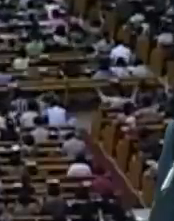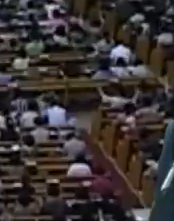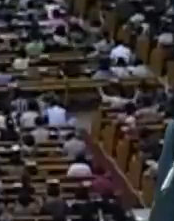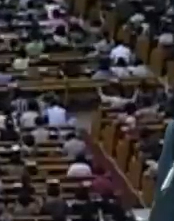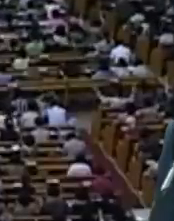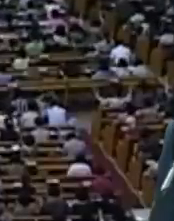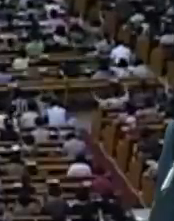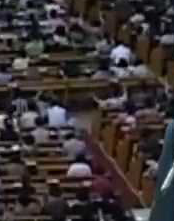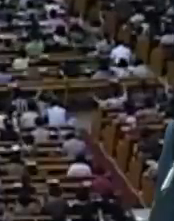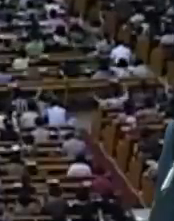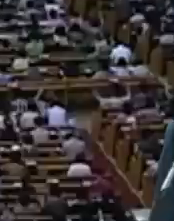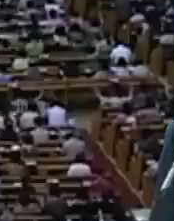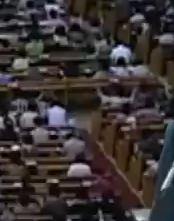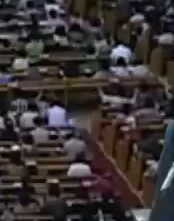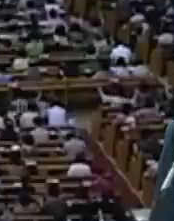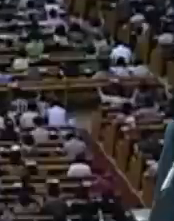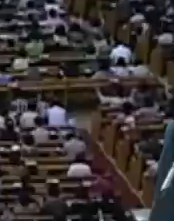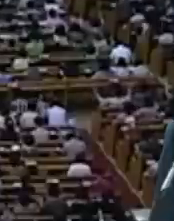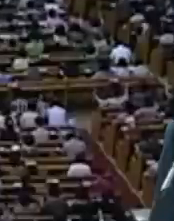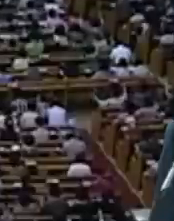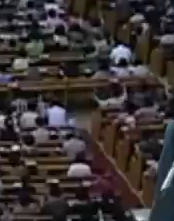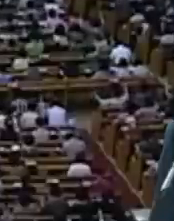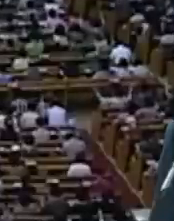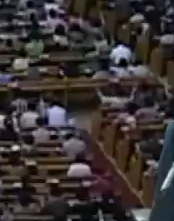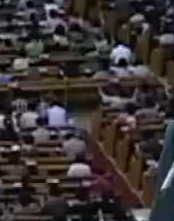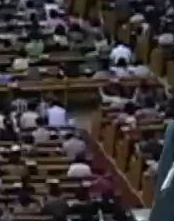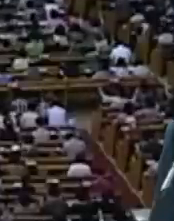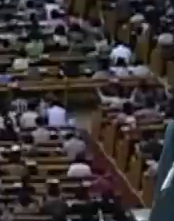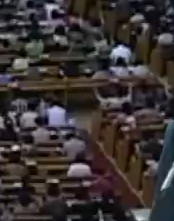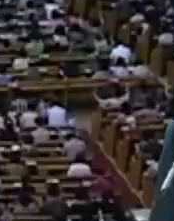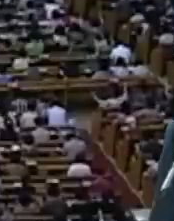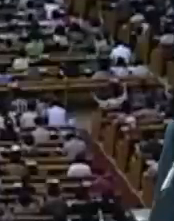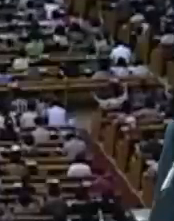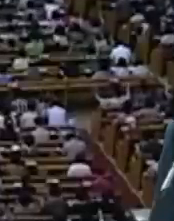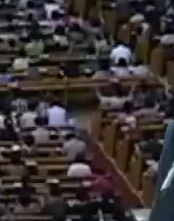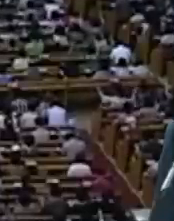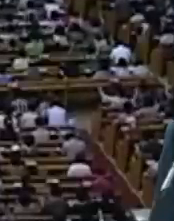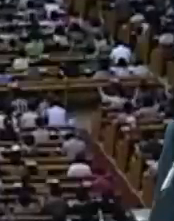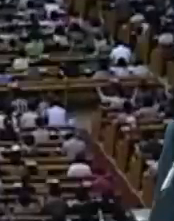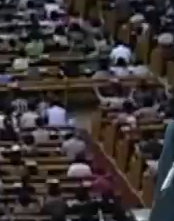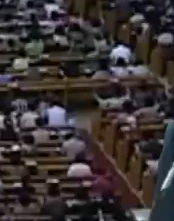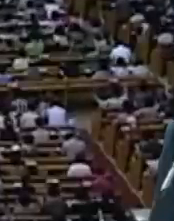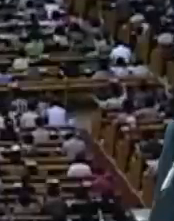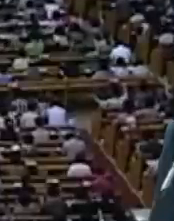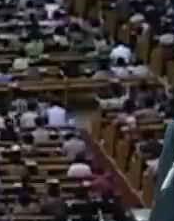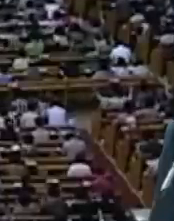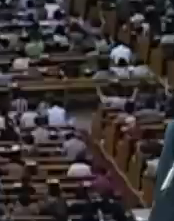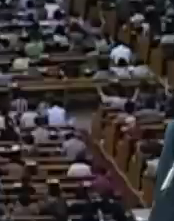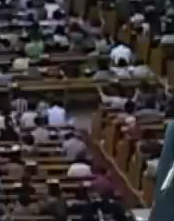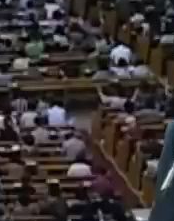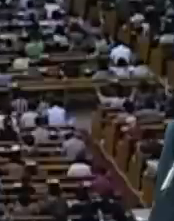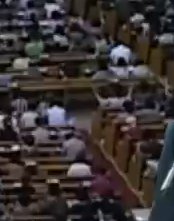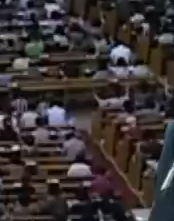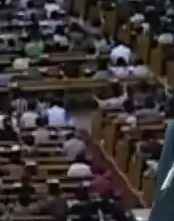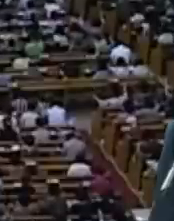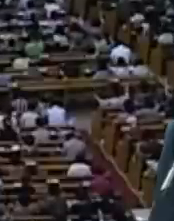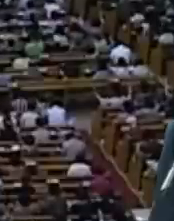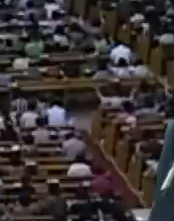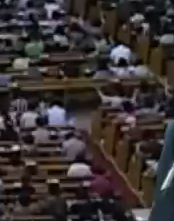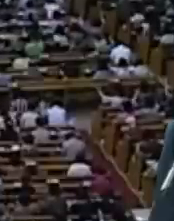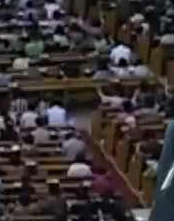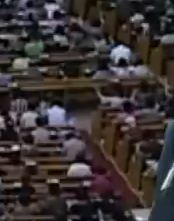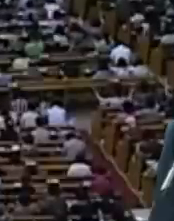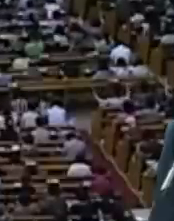되어서 주님을 따라 살게 부족함이 없게 도와주셔서 할렐루야. 주여 감사합니다. 주님의